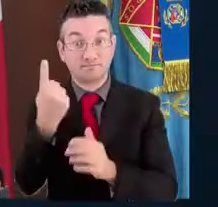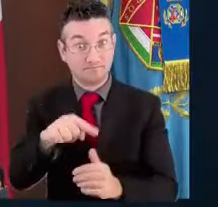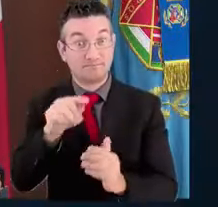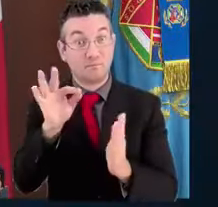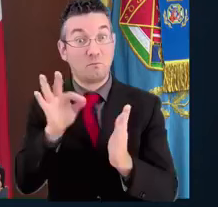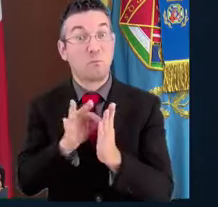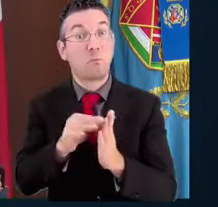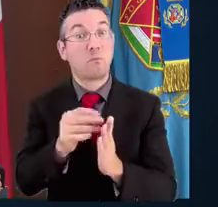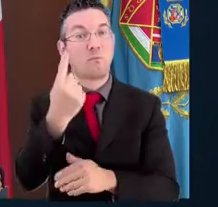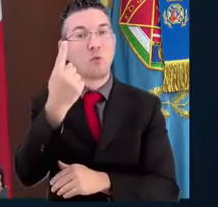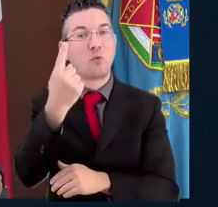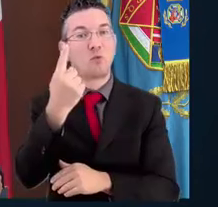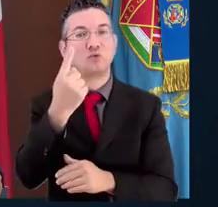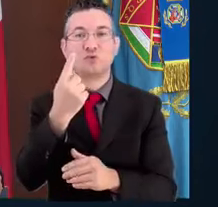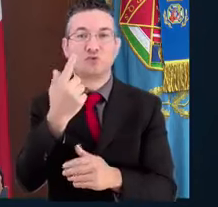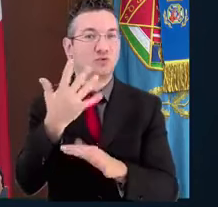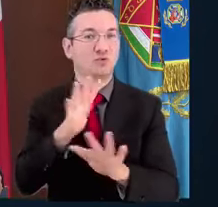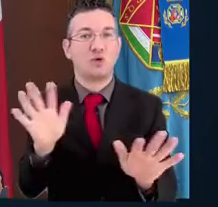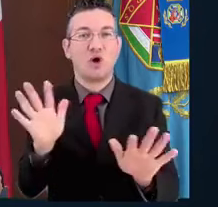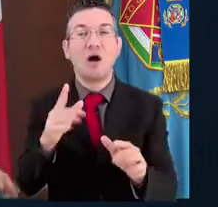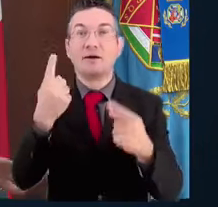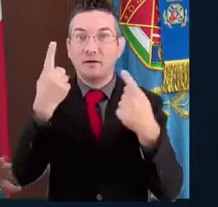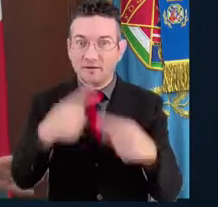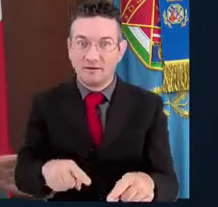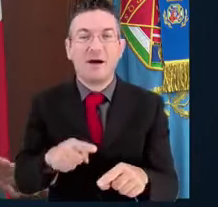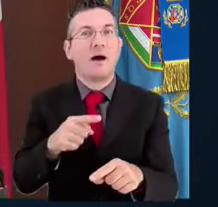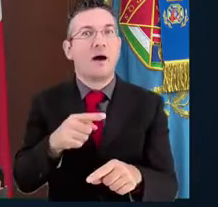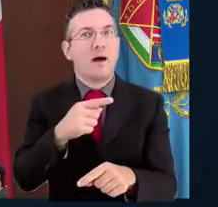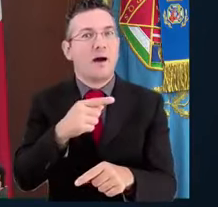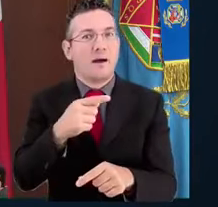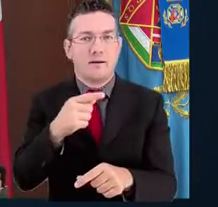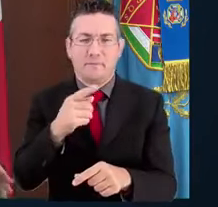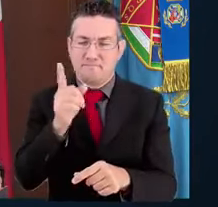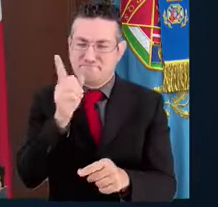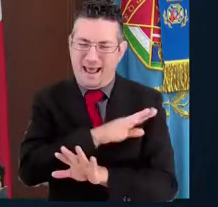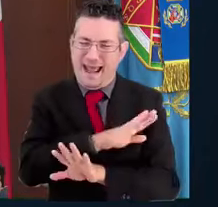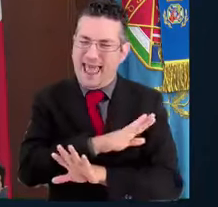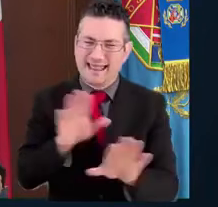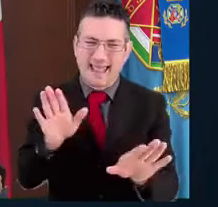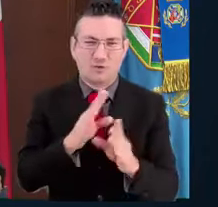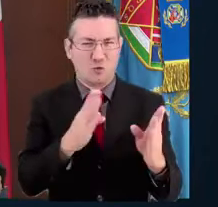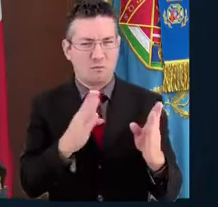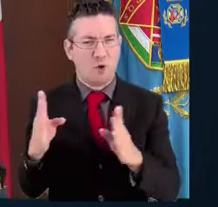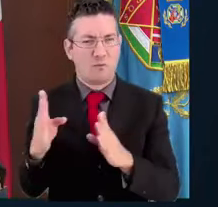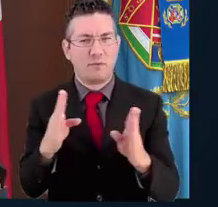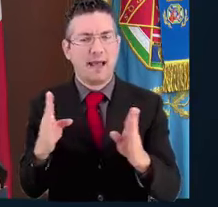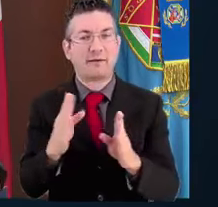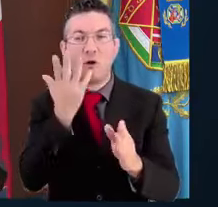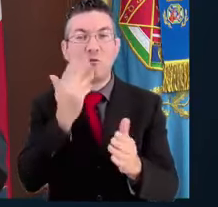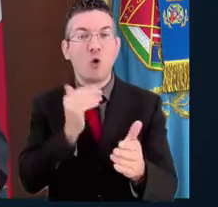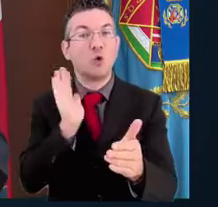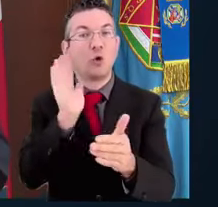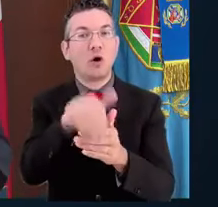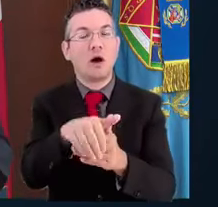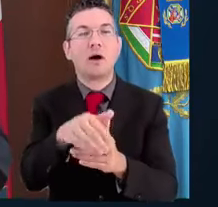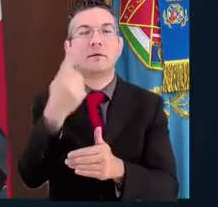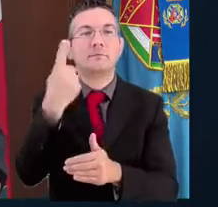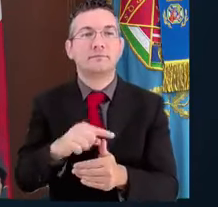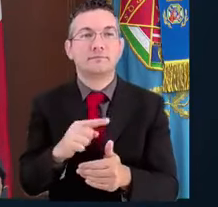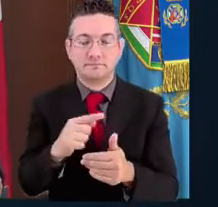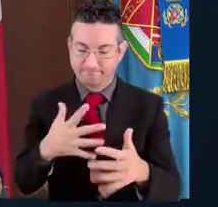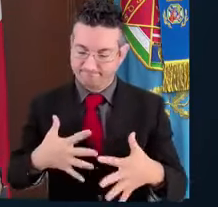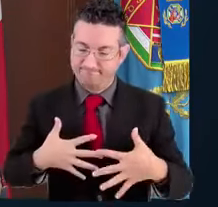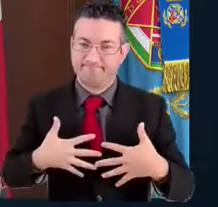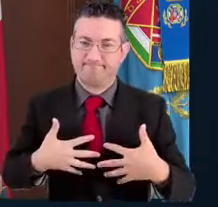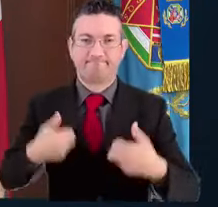si può superare questo maledetto momento si può assicurare soltanto rimboccandosi le maniche spogliandoci dai nostri ruoli